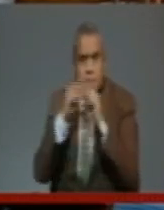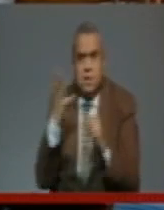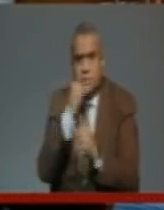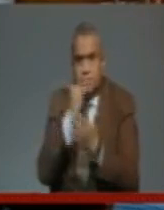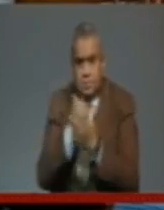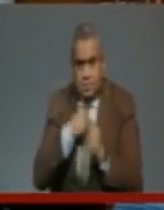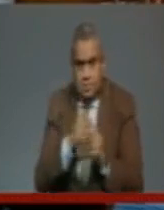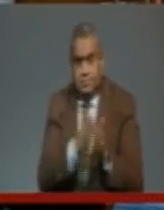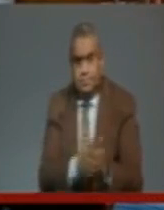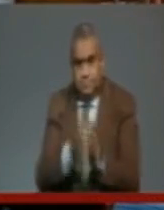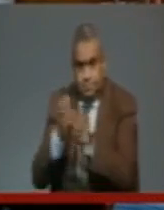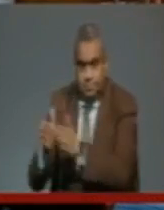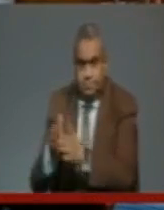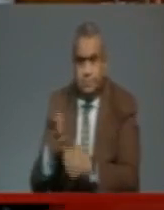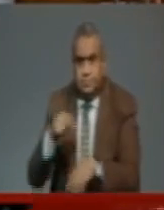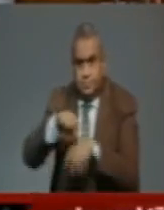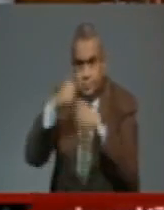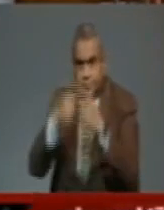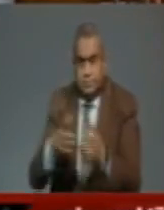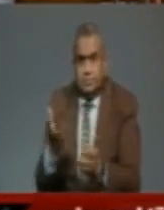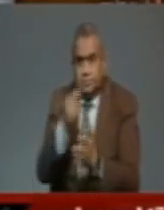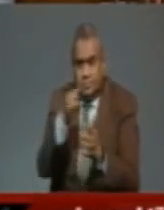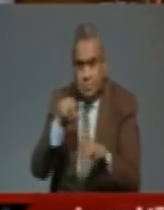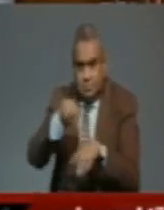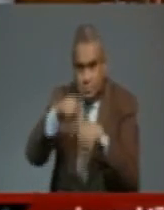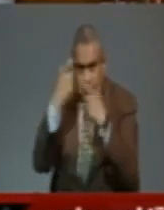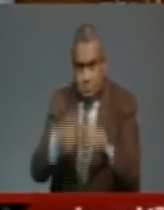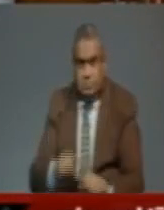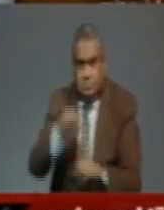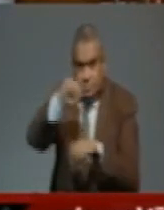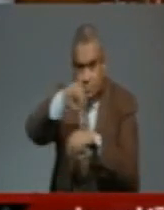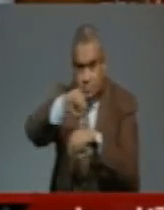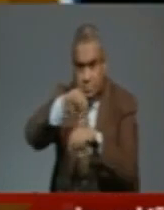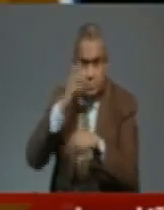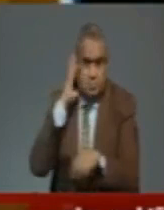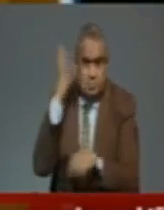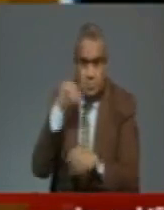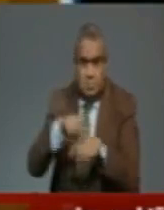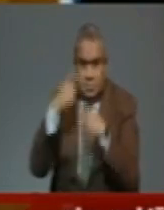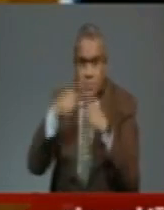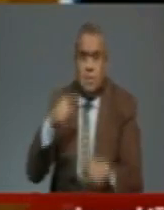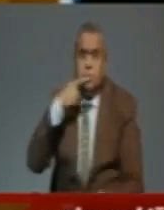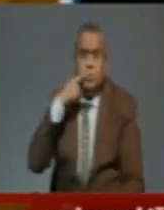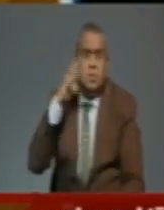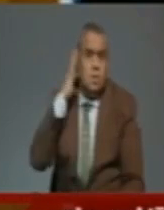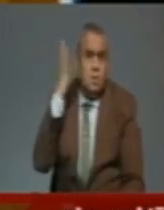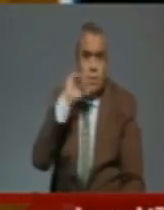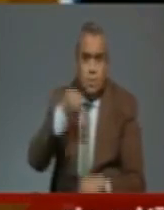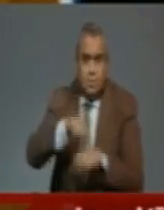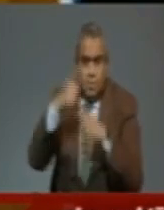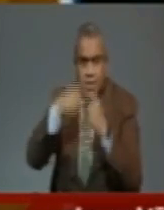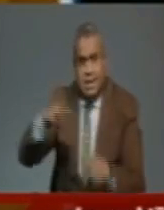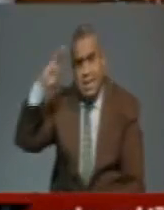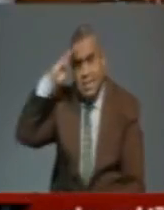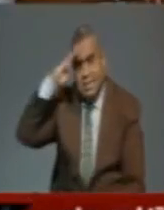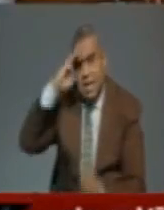بعديه سيادتك المحطه اللي هتبقى فعلا من اهم محطات مينا اسكندريه الكبير هي محطه تحيا مصر 2 متعدده